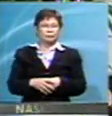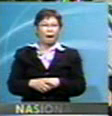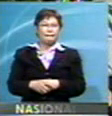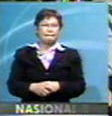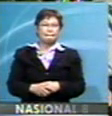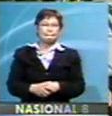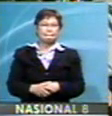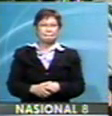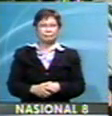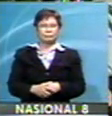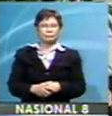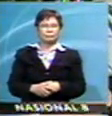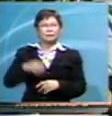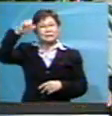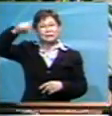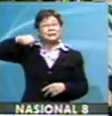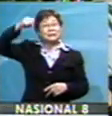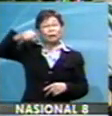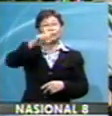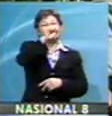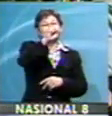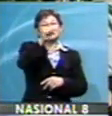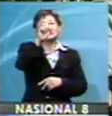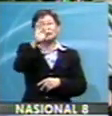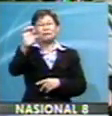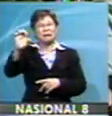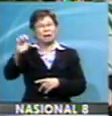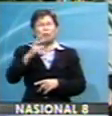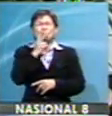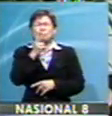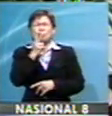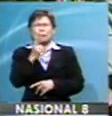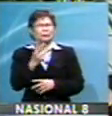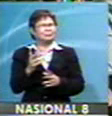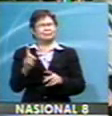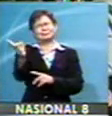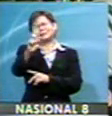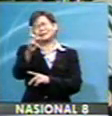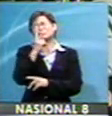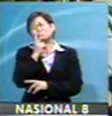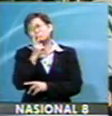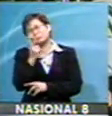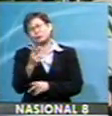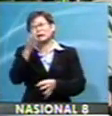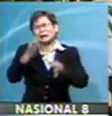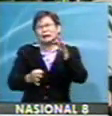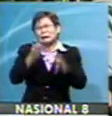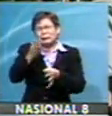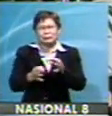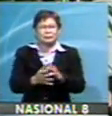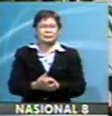dimaklumkankaitan saudara shfi Salim merokoklah inilah saya inat Janganlah merokok kalau